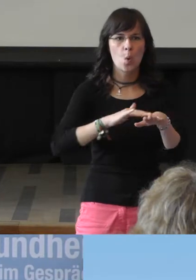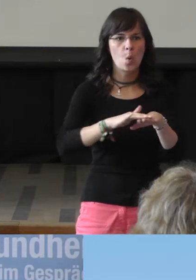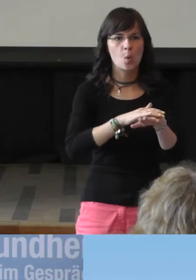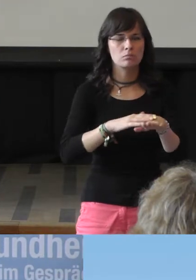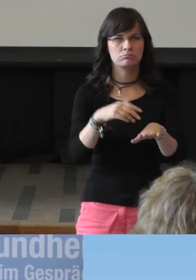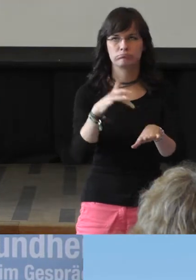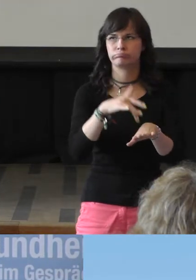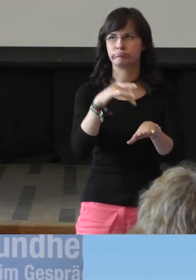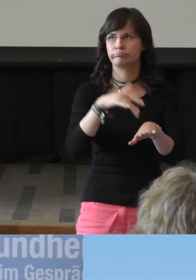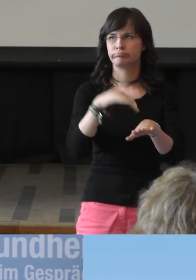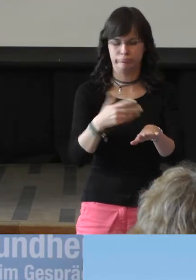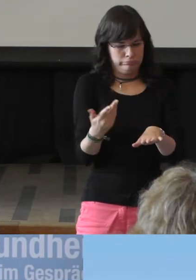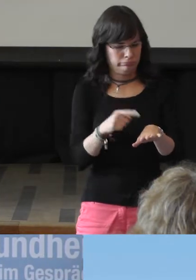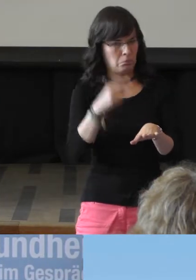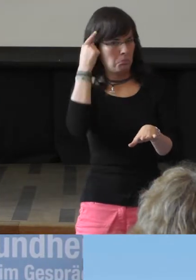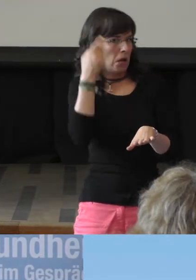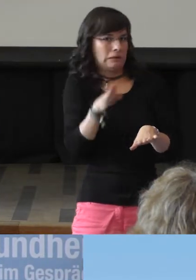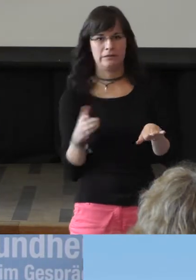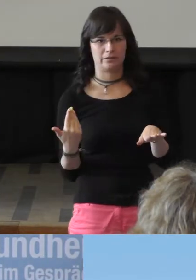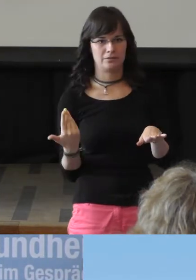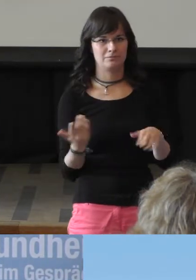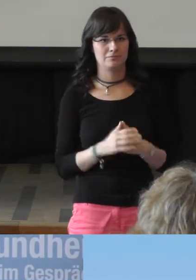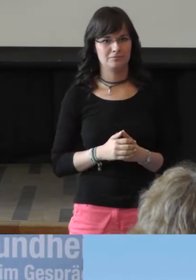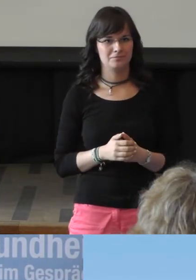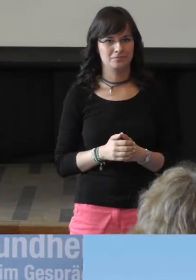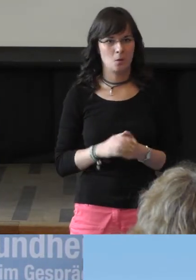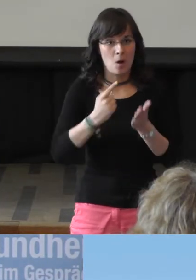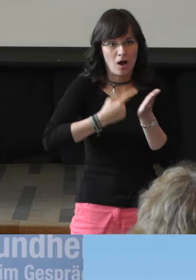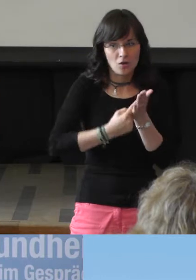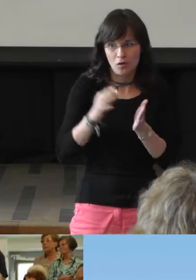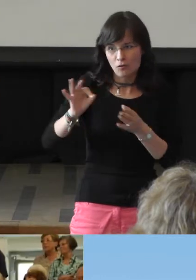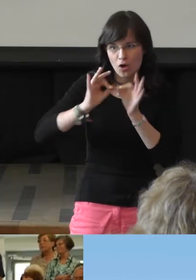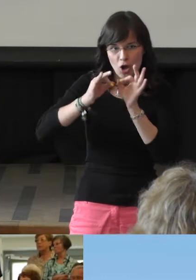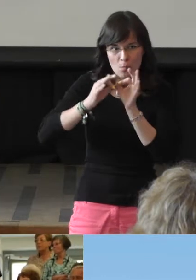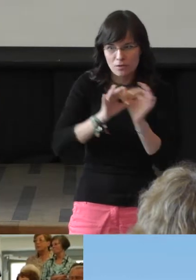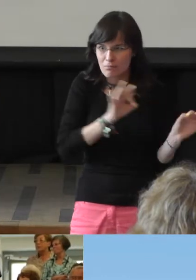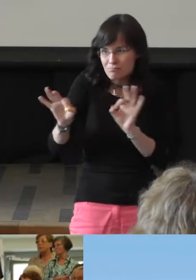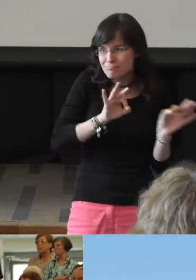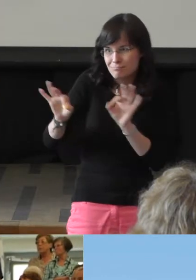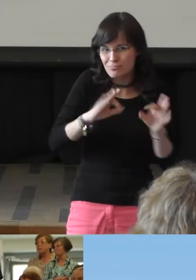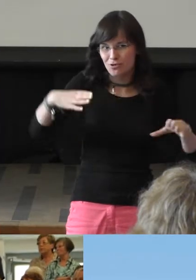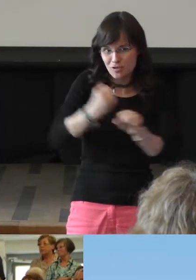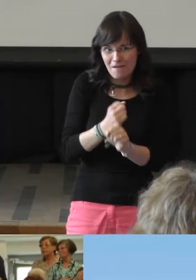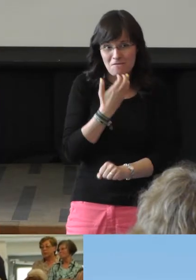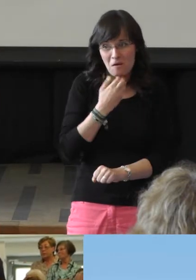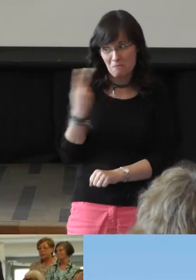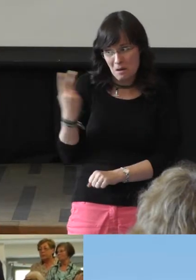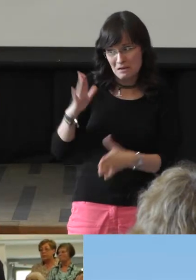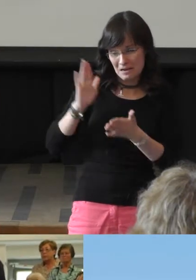vermindert. Das ist, glaube ich, wirklich eine Herausforderung für Sie, das so zu übersetzen. Ich hoffe, dass